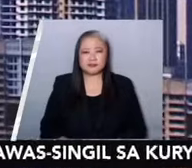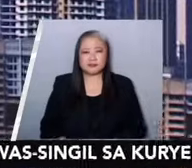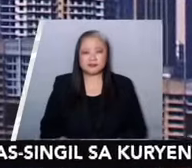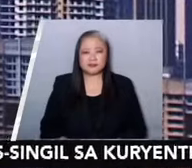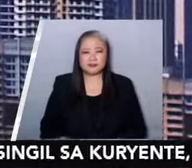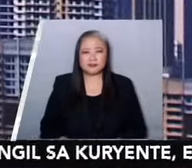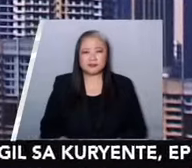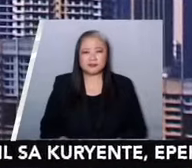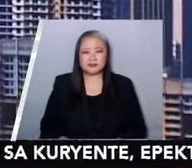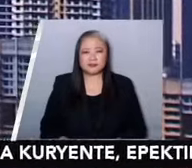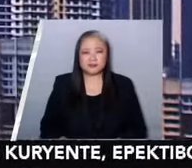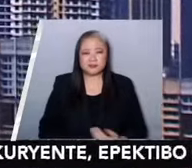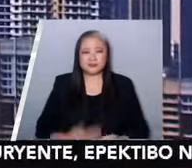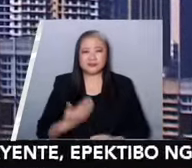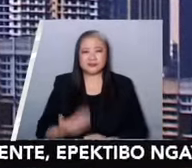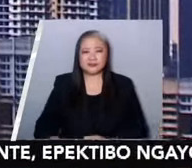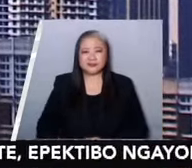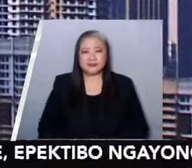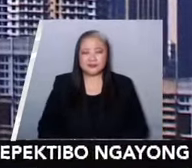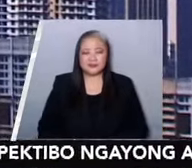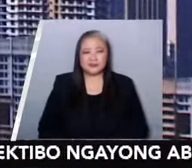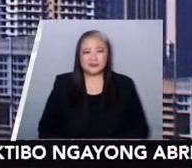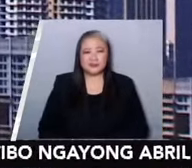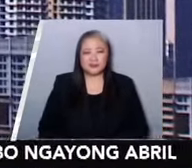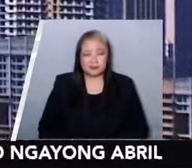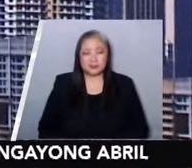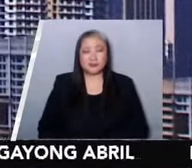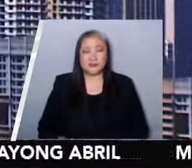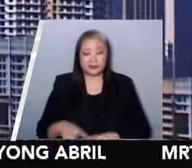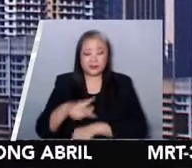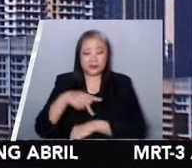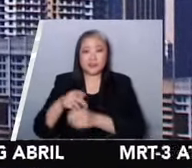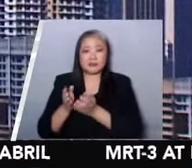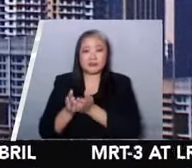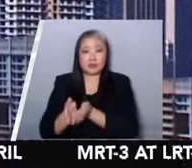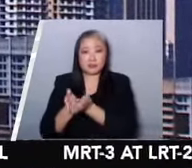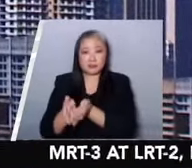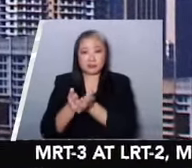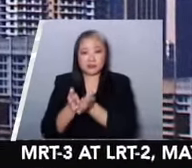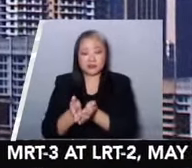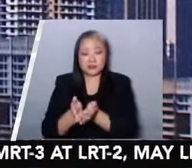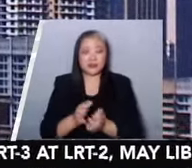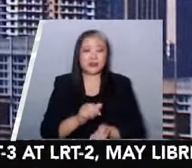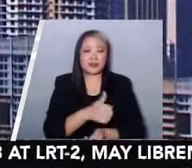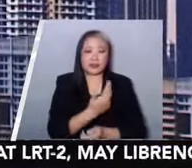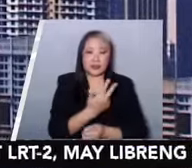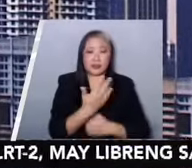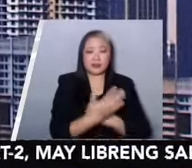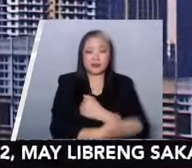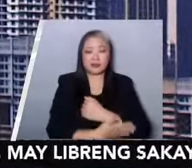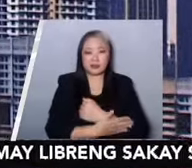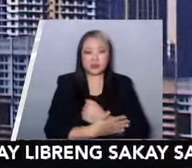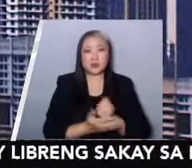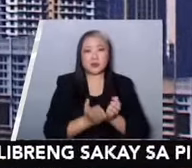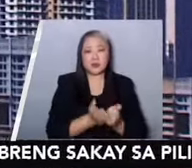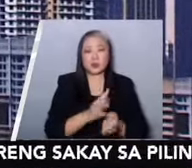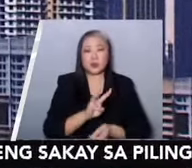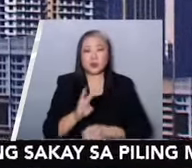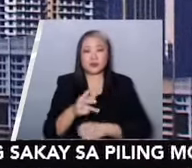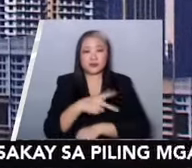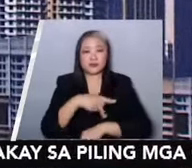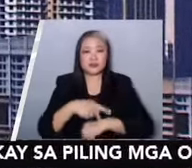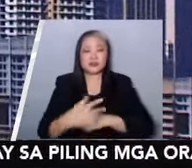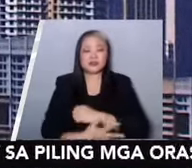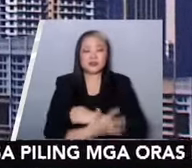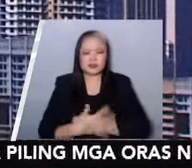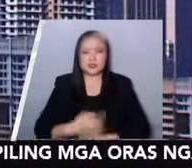Kasabay ng paglalayag ng mga barko ng Pilipinas sa tatlo pang bansa sa West Philippine Sea, kinumpirma ng Armed Forces of the Philippines na